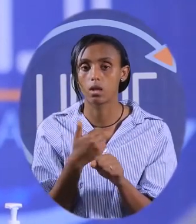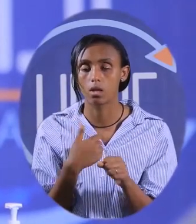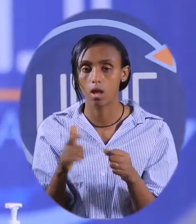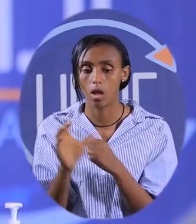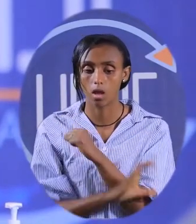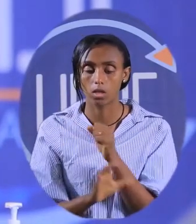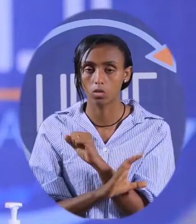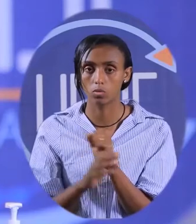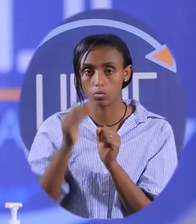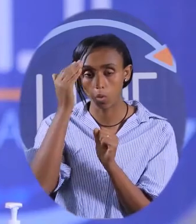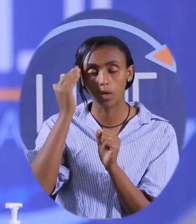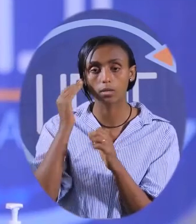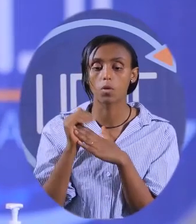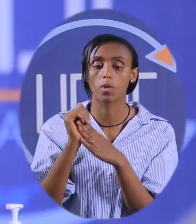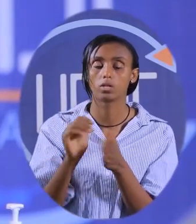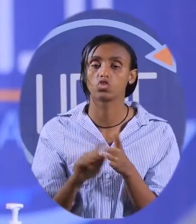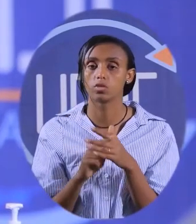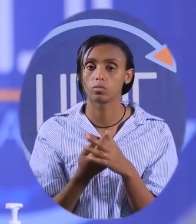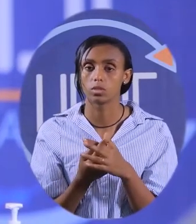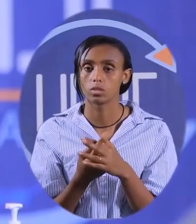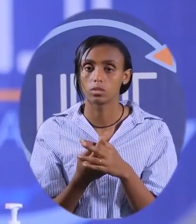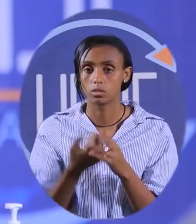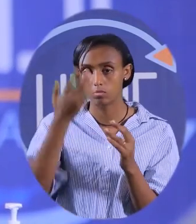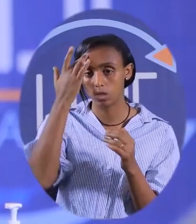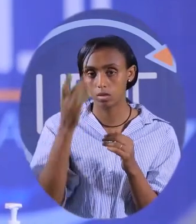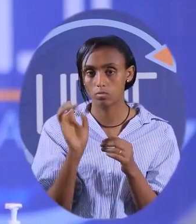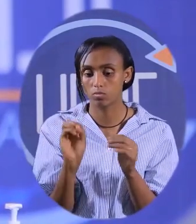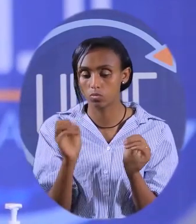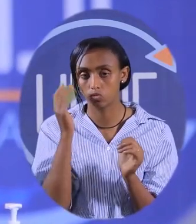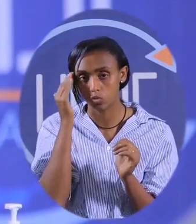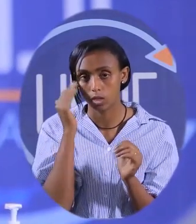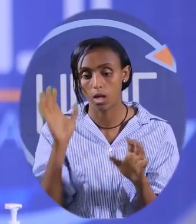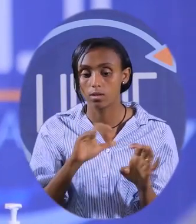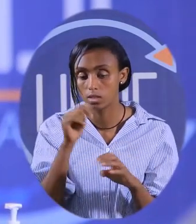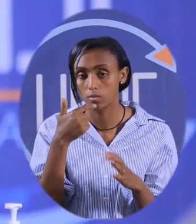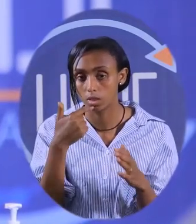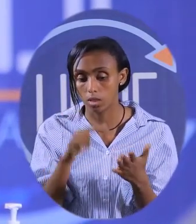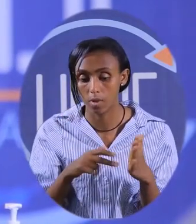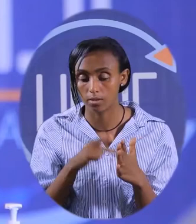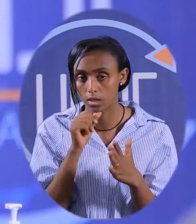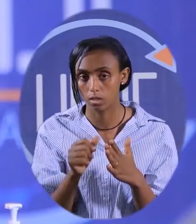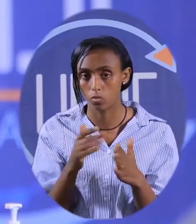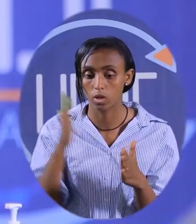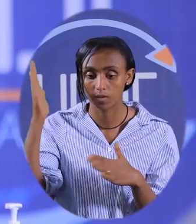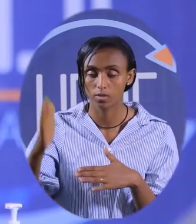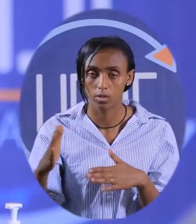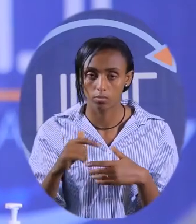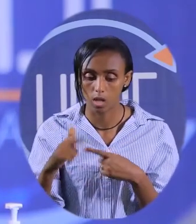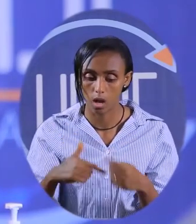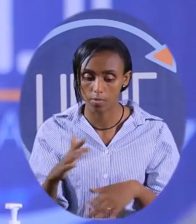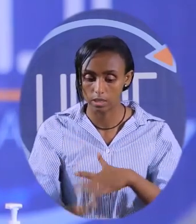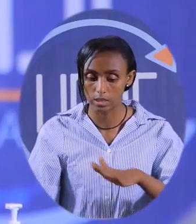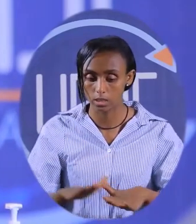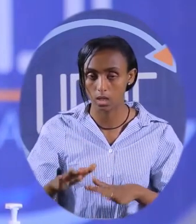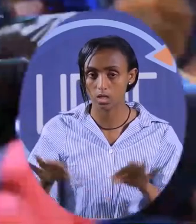ሀገሪቷ በእውቀት መመራት ትጀምር። ድንብን ብለን ምንም እውቀት አልተደረገም ለማለት አይደለም። ግን ወደፊት መራመድ ካለብን፣